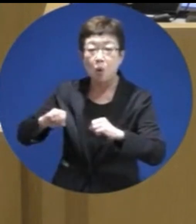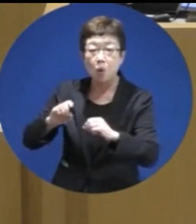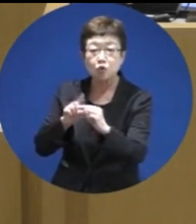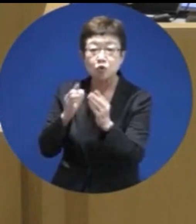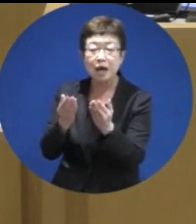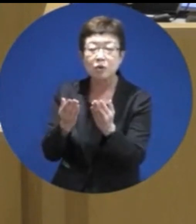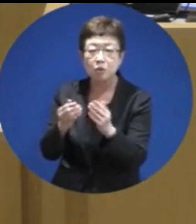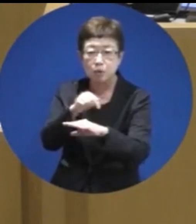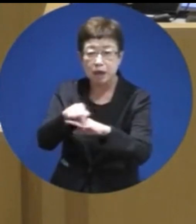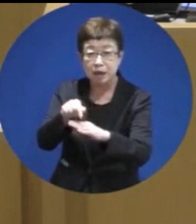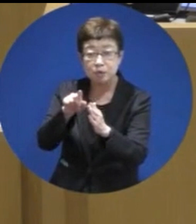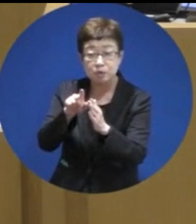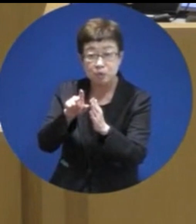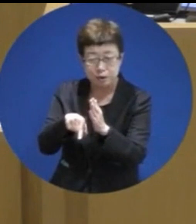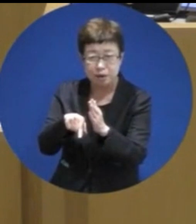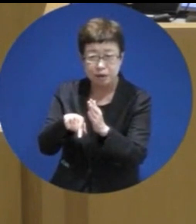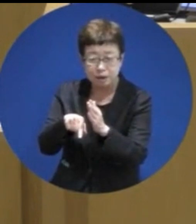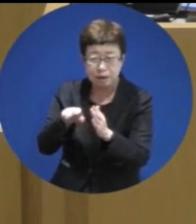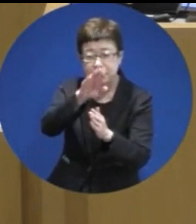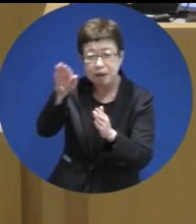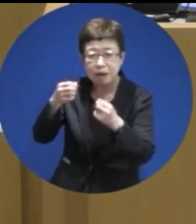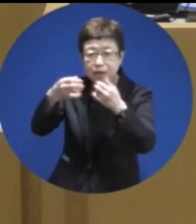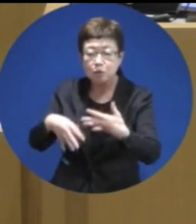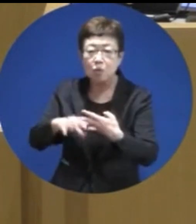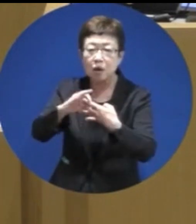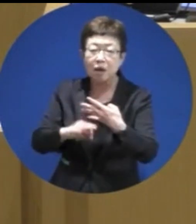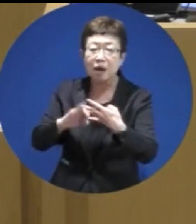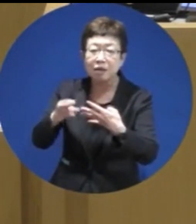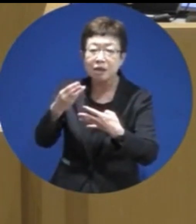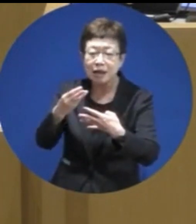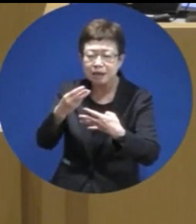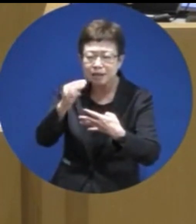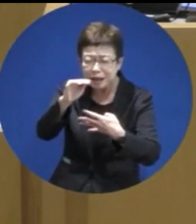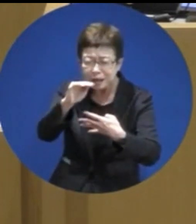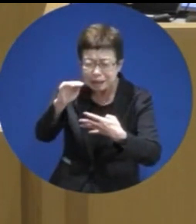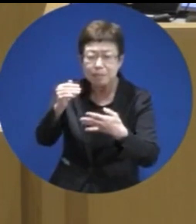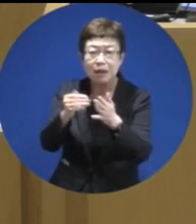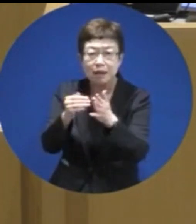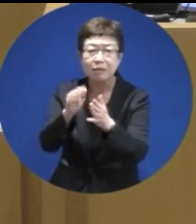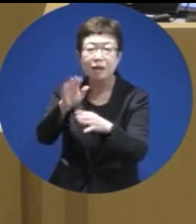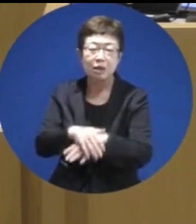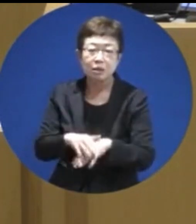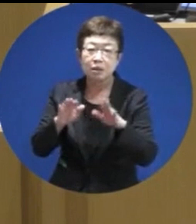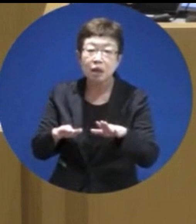校の建て替え計画において、景観条例の制限により3階までしか建築できないということですが、現在の広尾中学